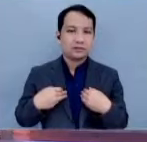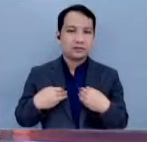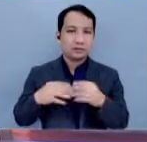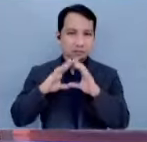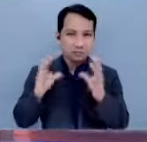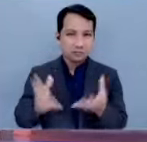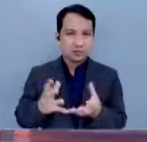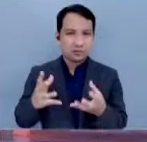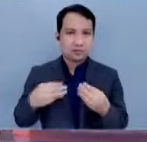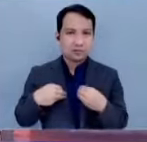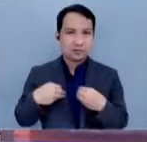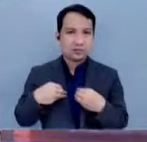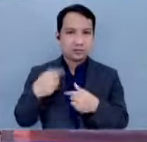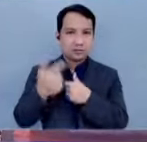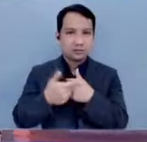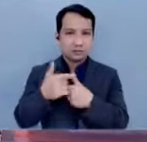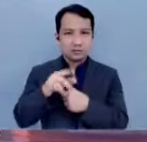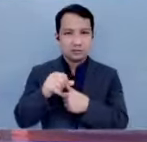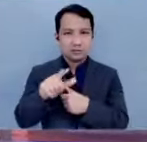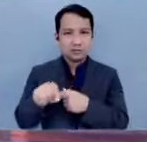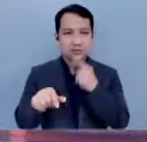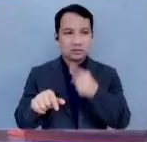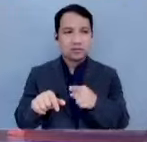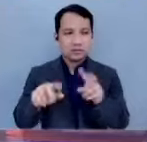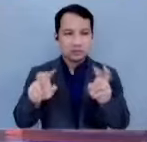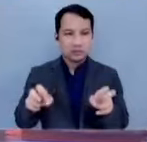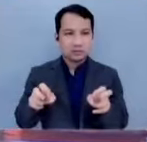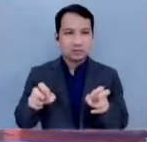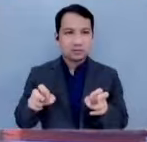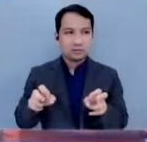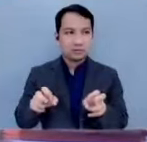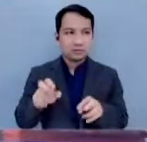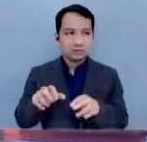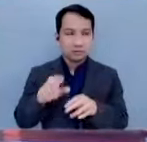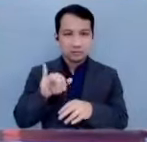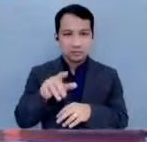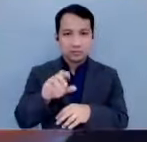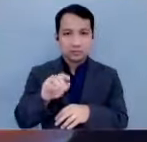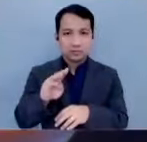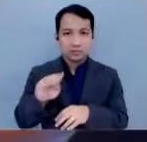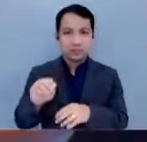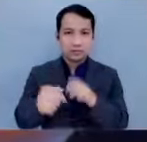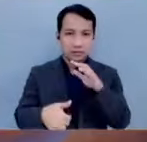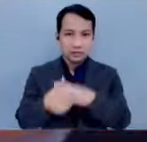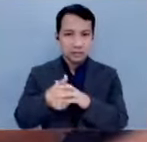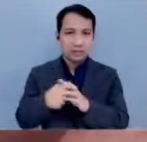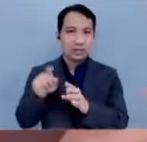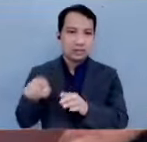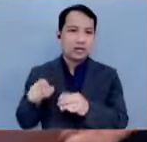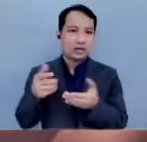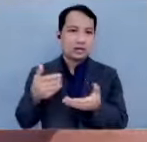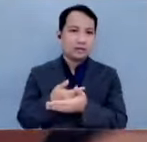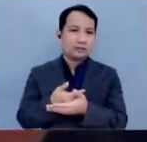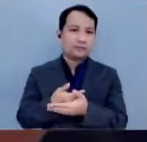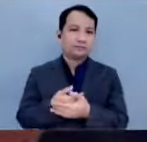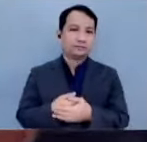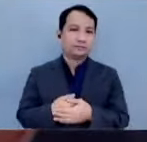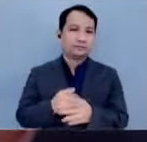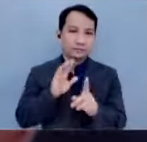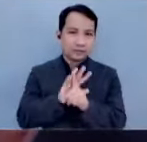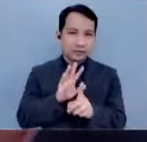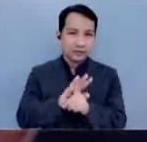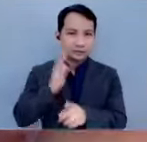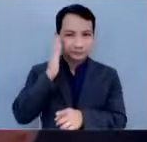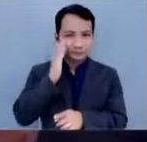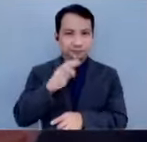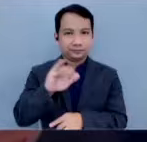If you Google nga yung bonsai na just type bonsai sa Google, ito ang lalabas. Pinaka-familiar. Ano yung bonsai?